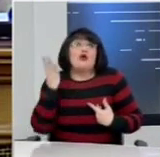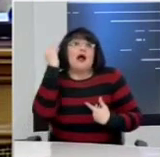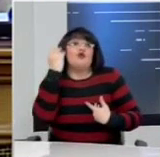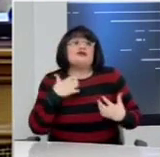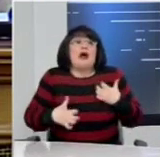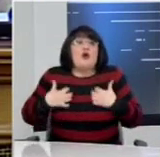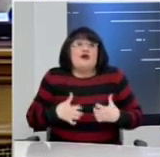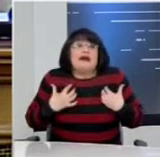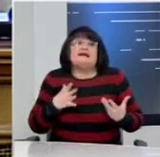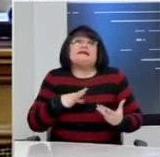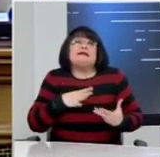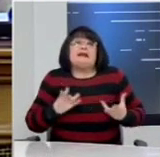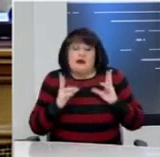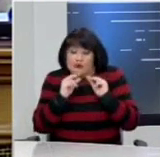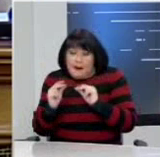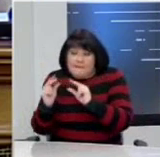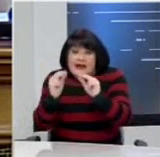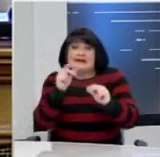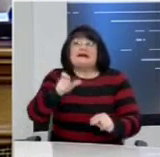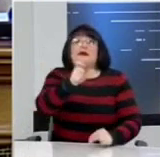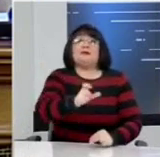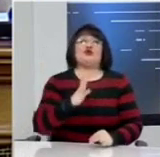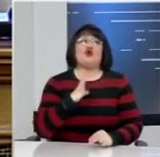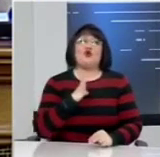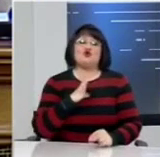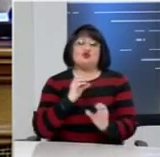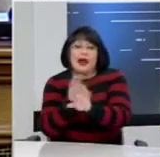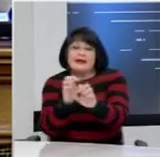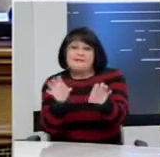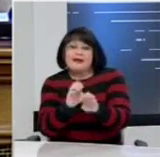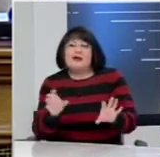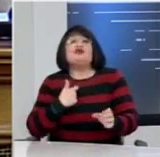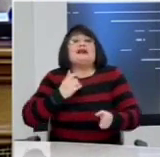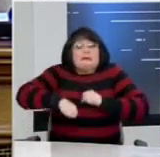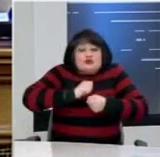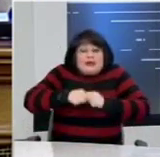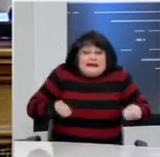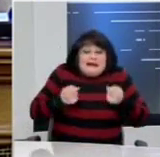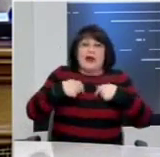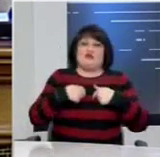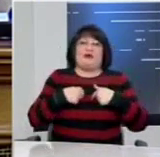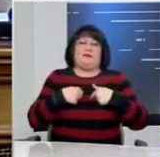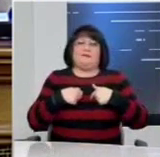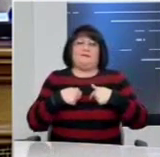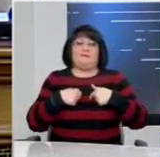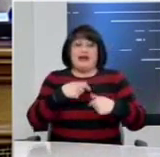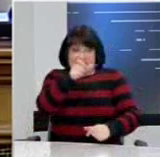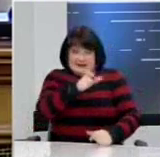αγωνίες του κόσμου, να μιλήσετε μαζί τους, να τους ενημερώσετε για τις προσπάθειές μας. Να